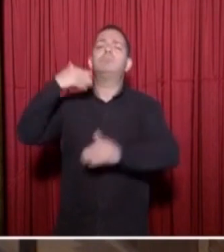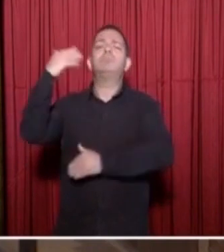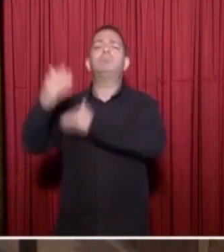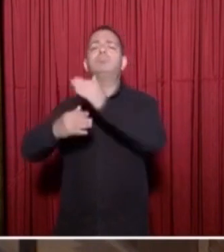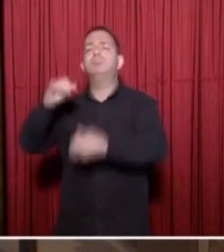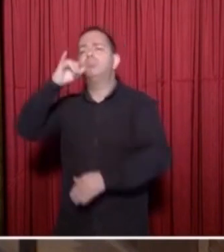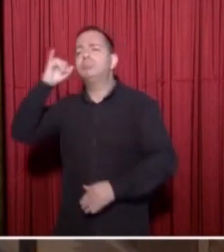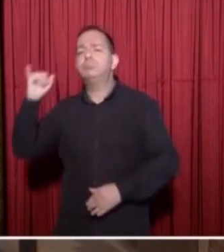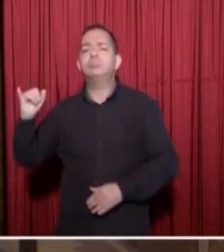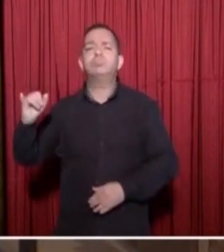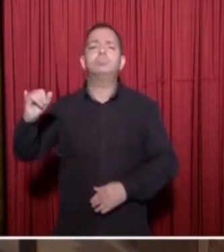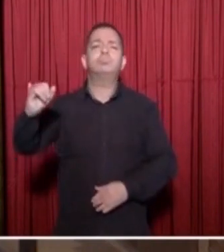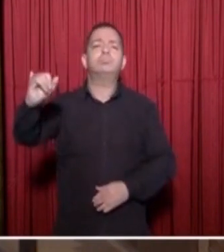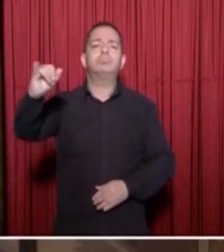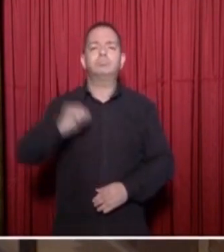τους